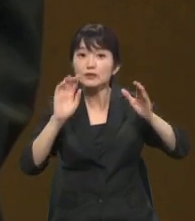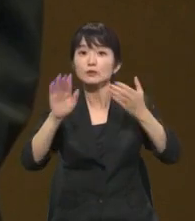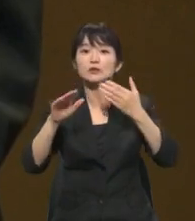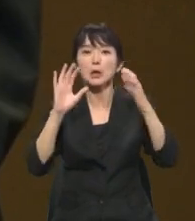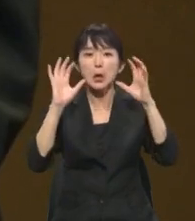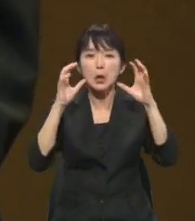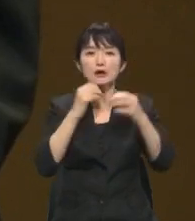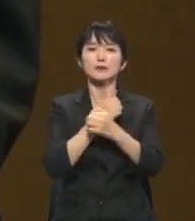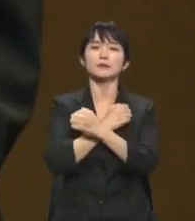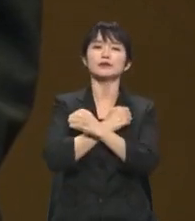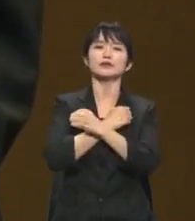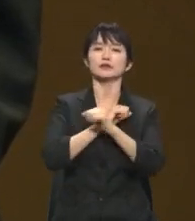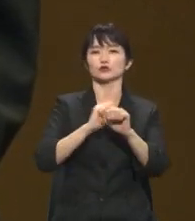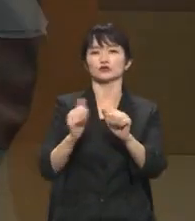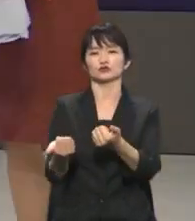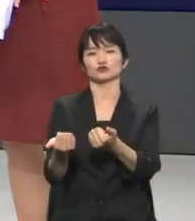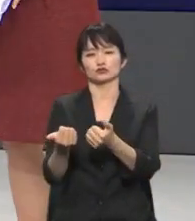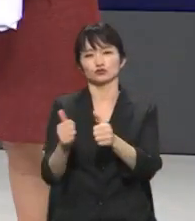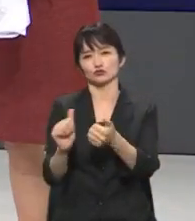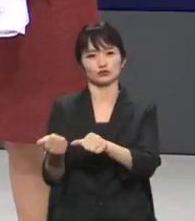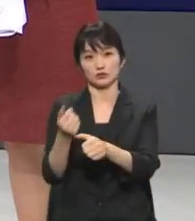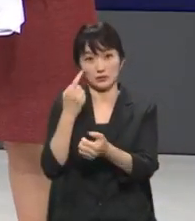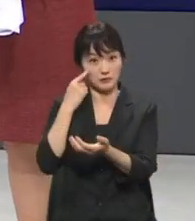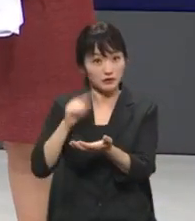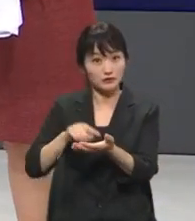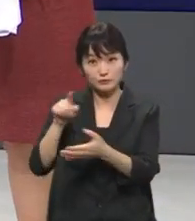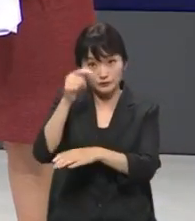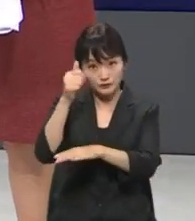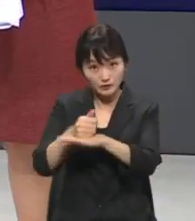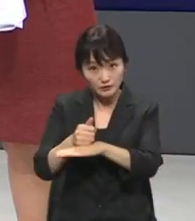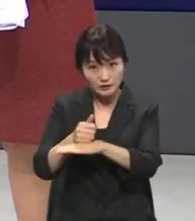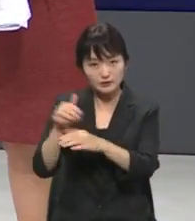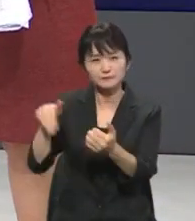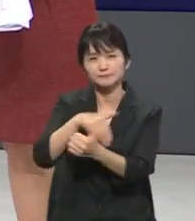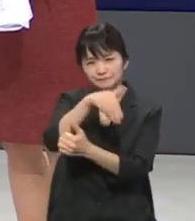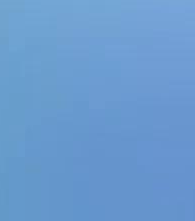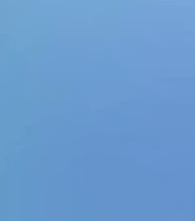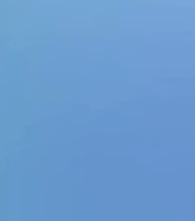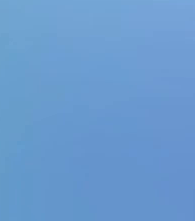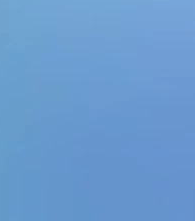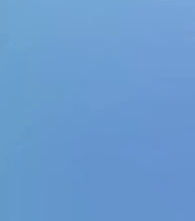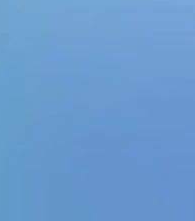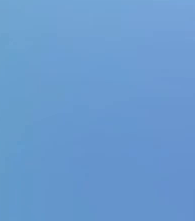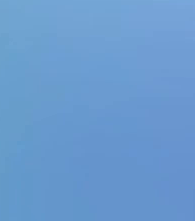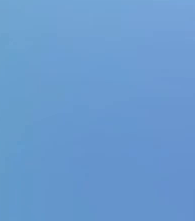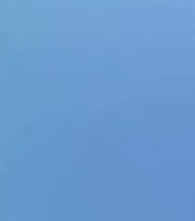미라인 사실이 밝혀지기도 했었는데요. 네. 어떤 결론이 나올지 귀추가 주목됩니다. 네.